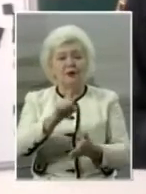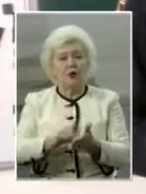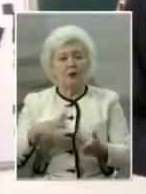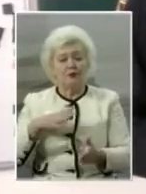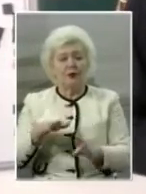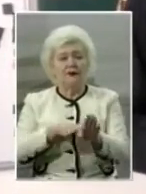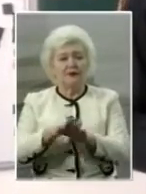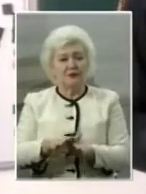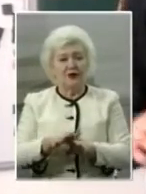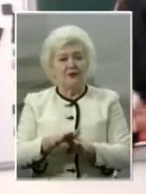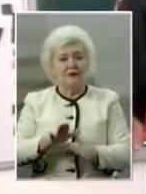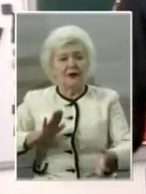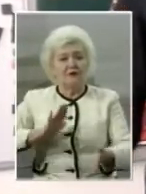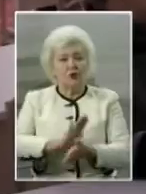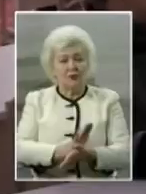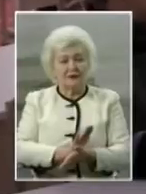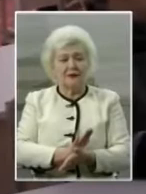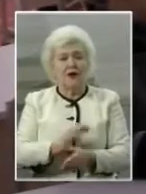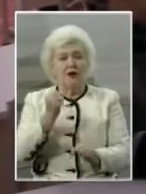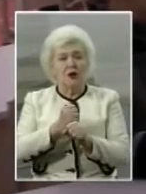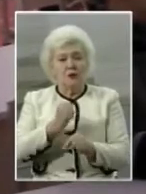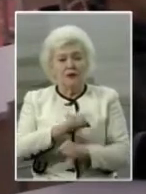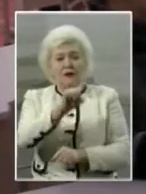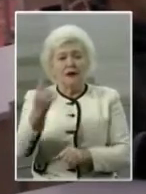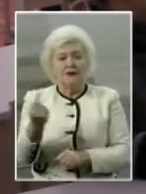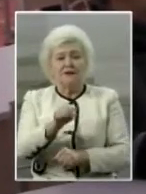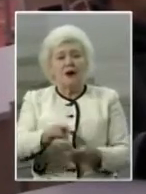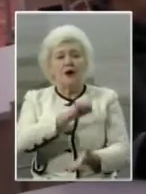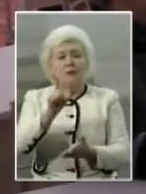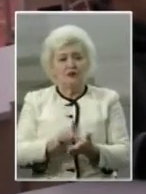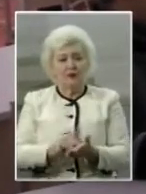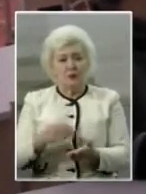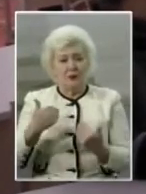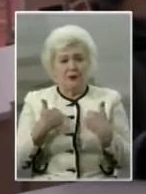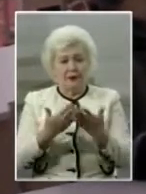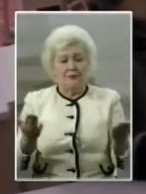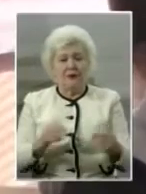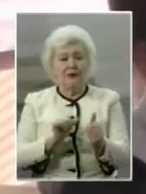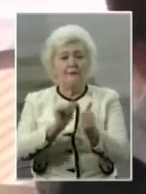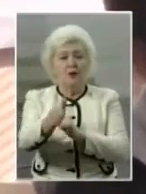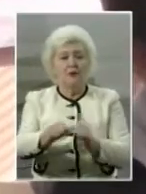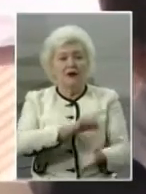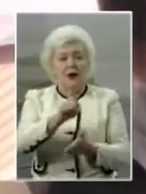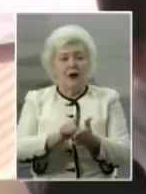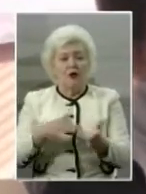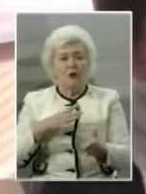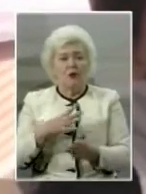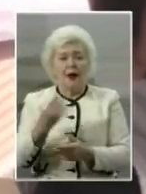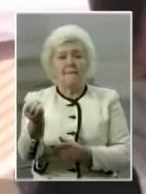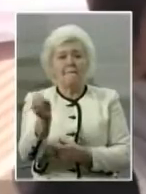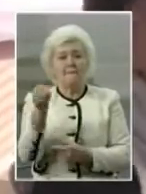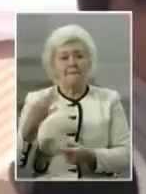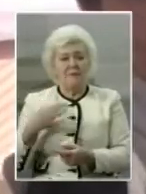справні гальма. Робочі тормози, як ми кажемо, це обов'язковий елемент. Попереду має бути ліхтар білого